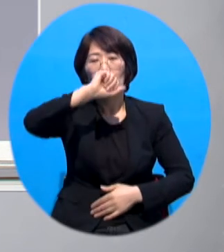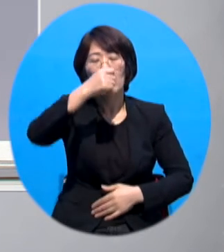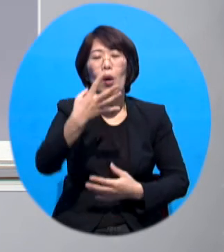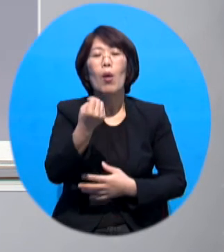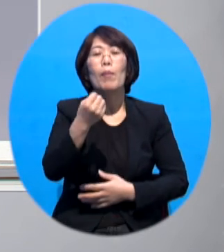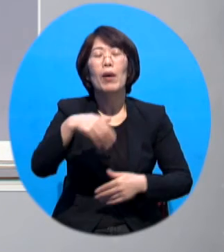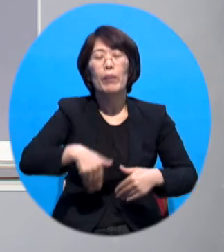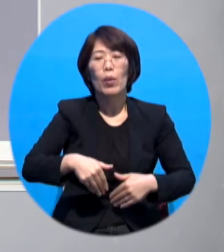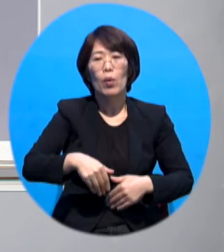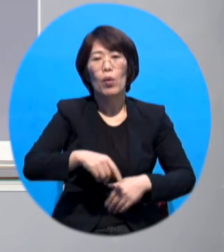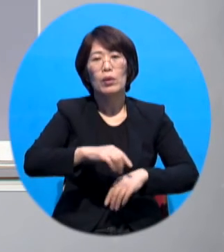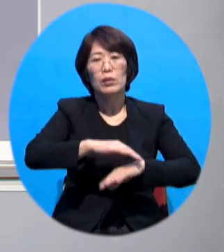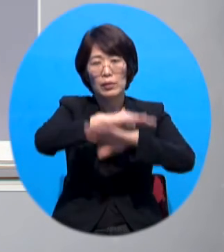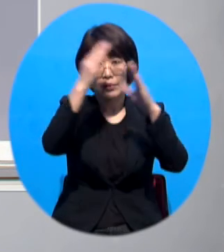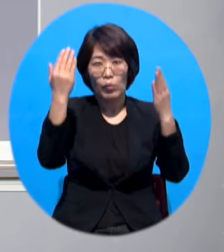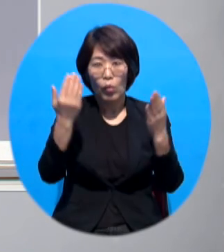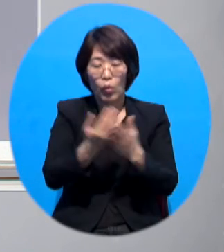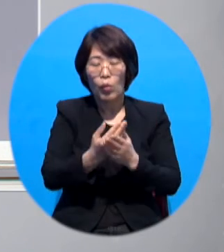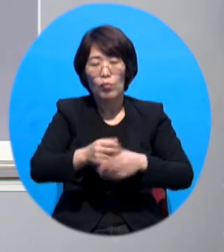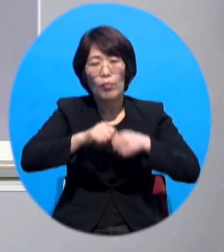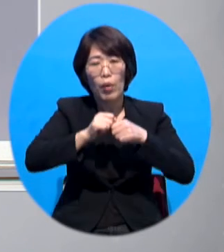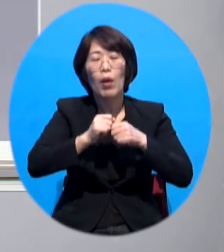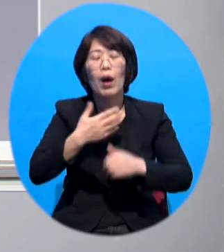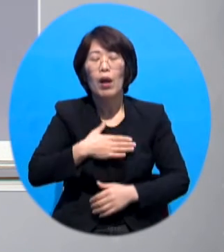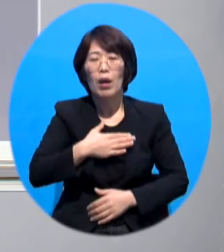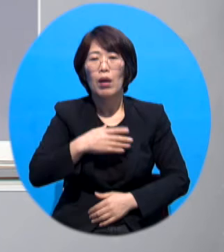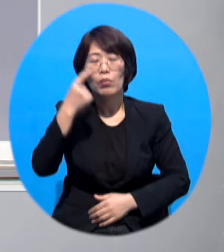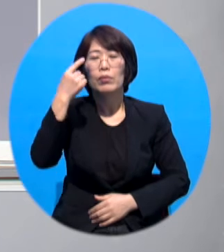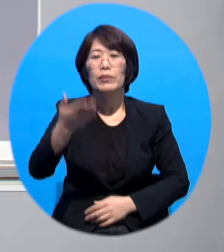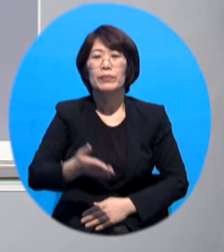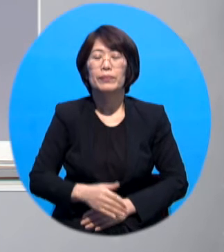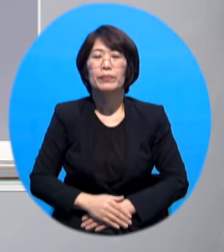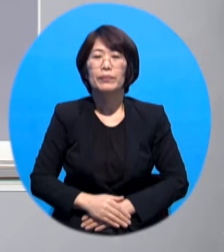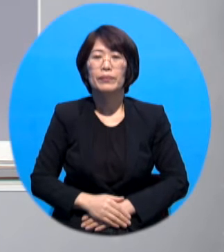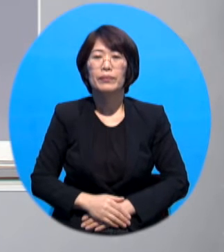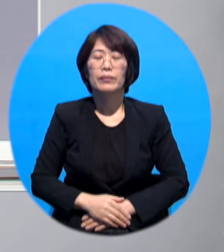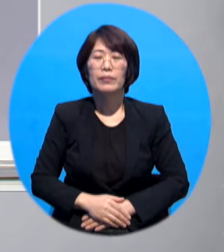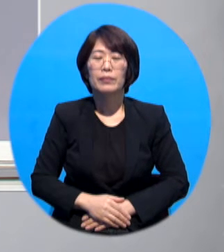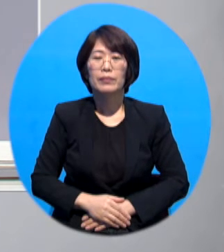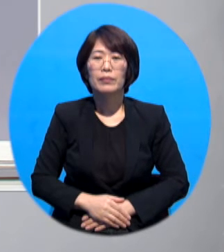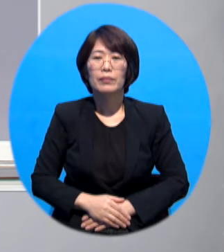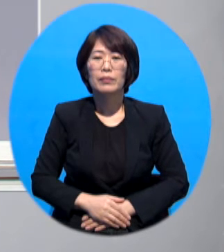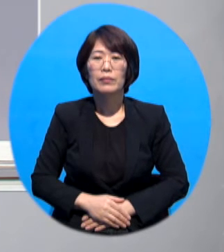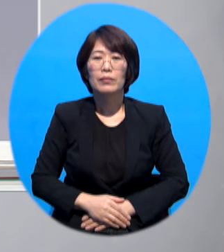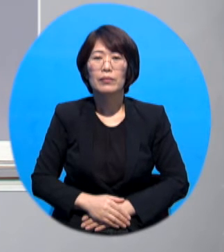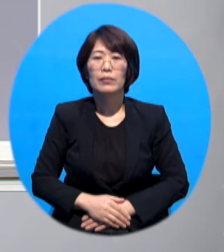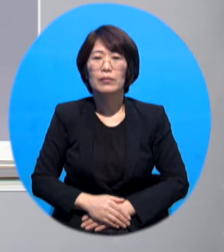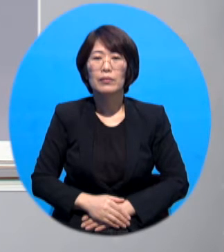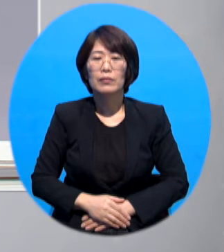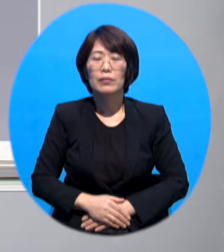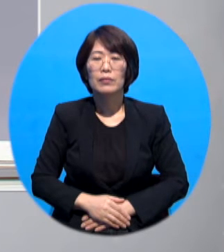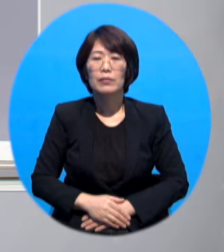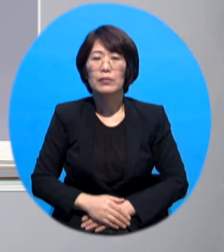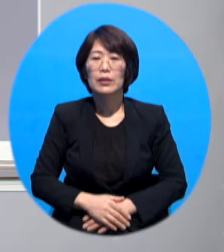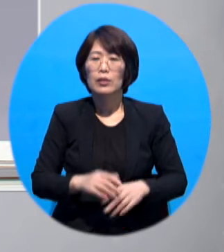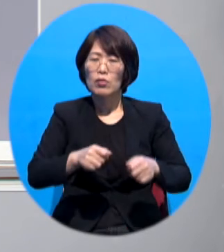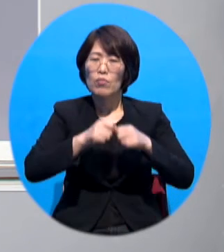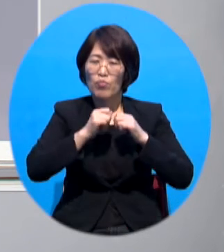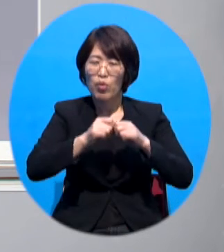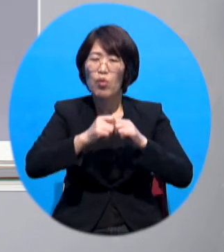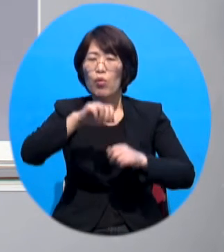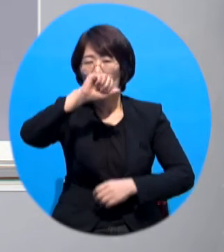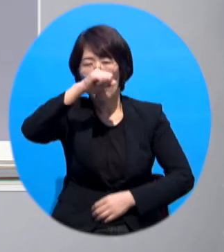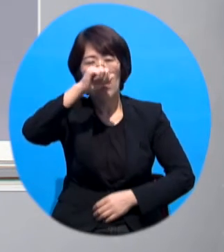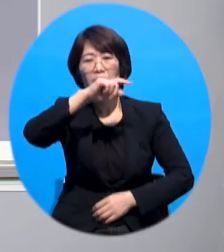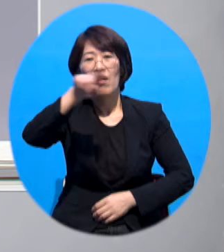이러한 상황을 구체적으로 알고 계시는지 여쭙고 싶습니다 4 김대중 후보 답변 시간 1분 드리겠습니다 예 구체적인 외산